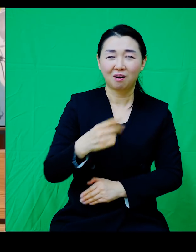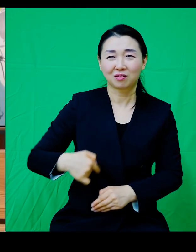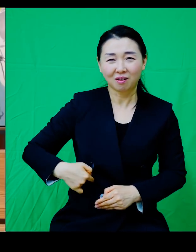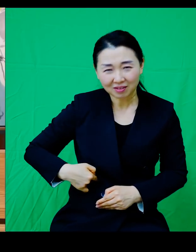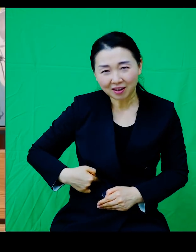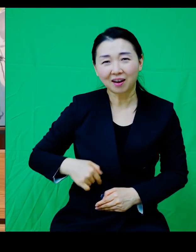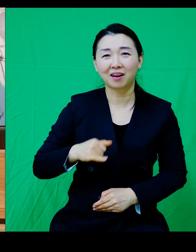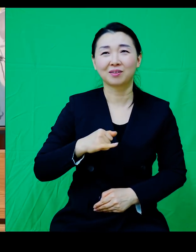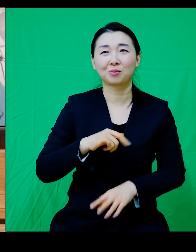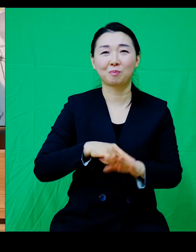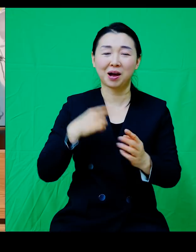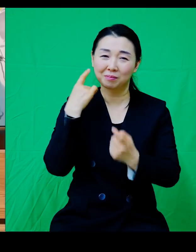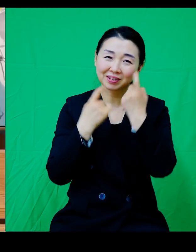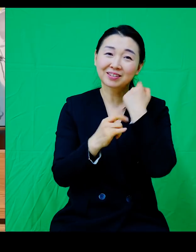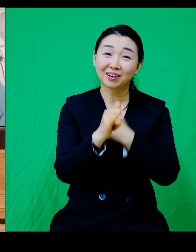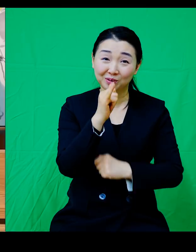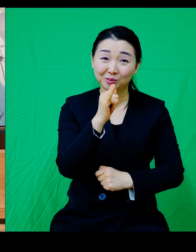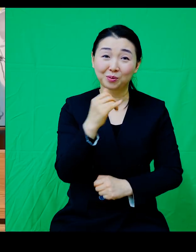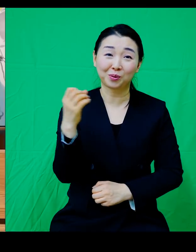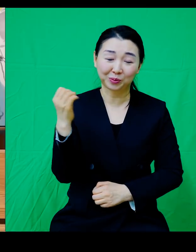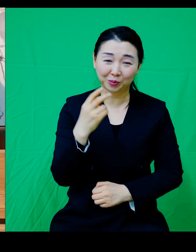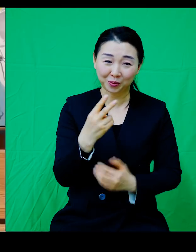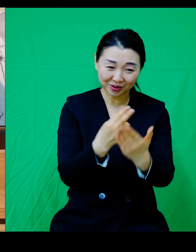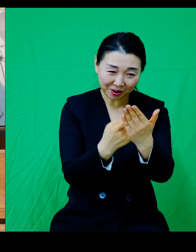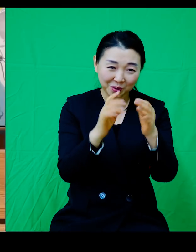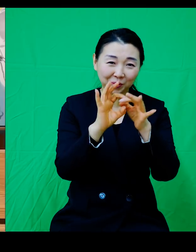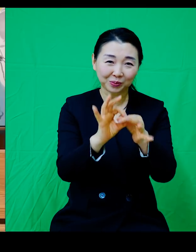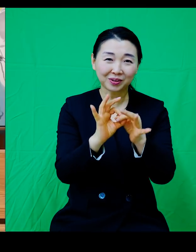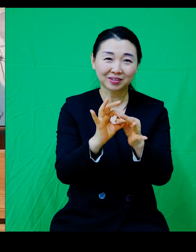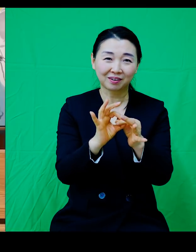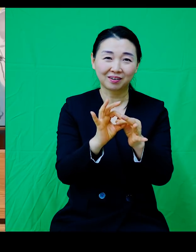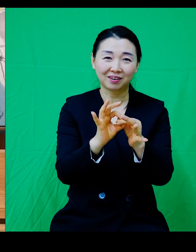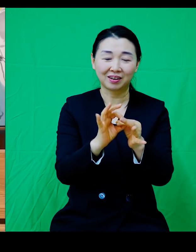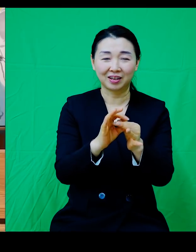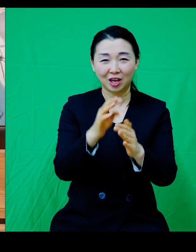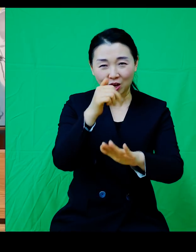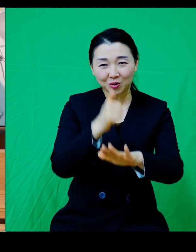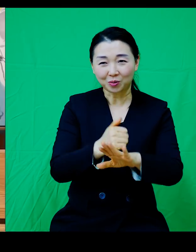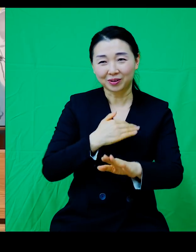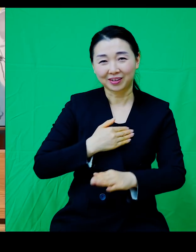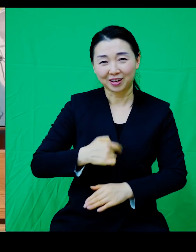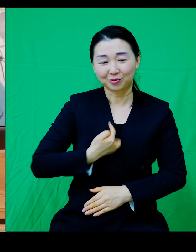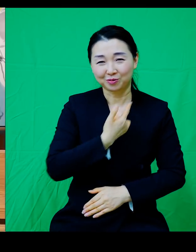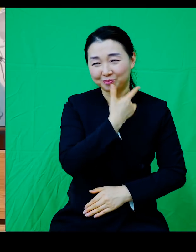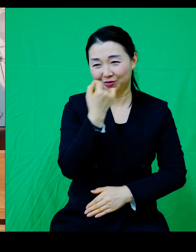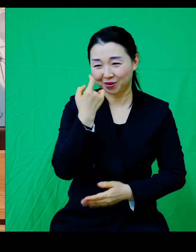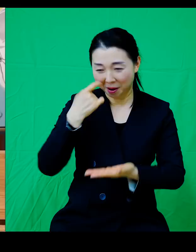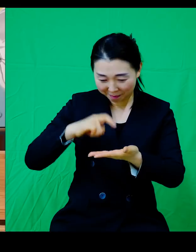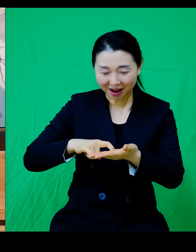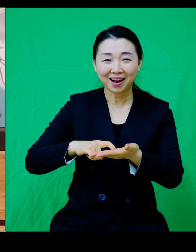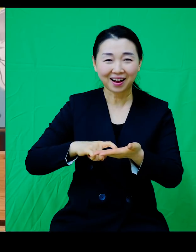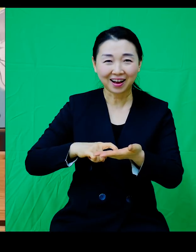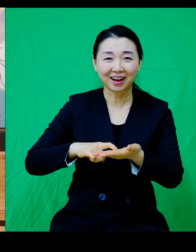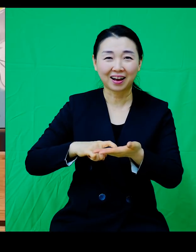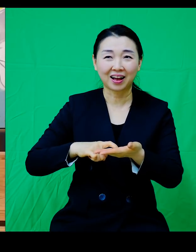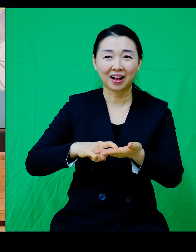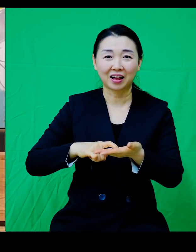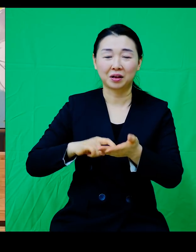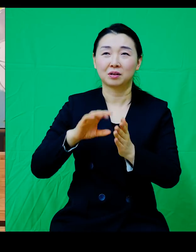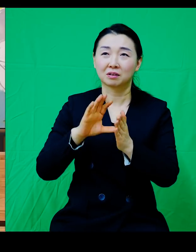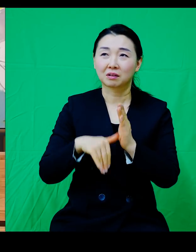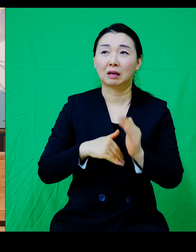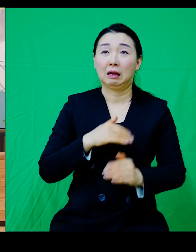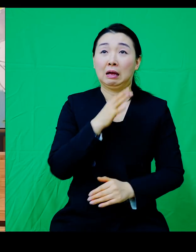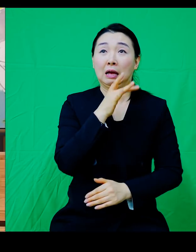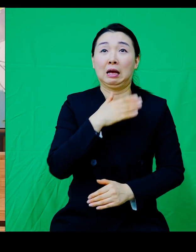송사가 될 수도 있고 마음의 상처가 될 수 있고 그런 거울들을 통해서 결국 나 자신의 부족함을 발견하게 되고